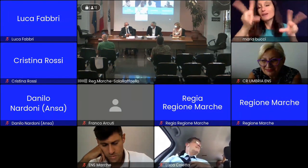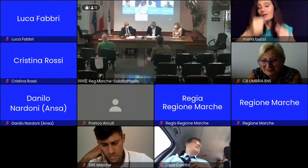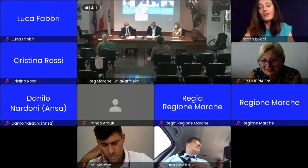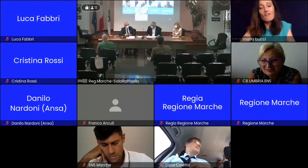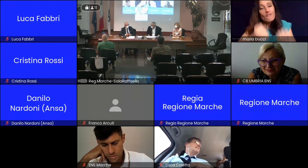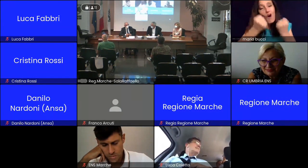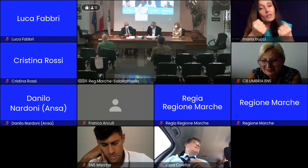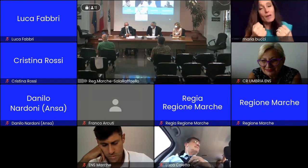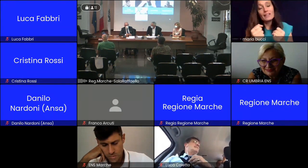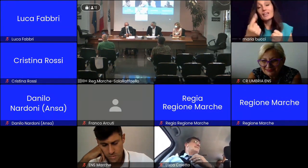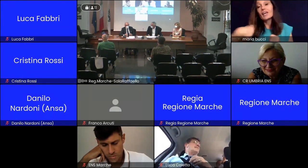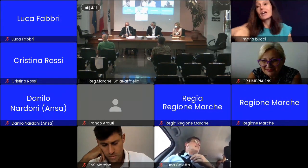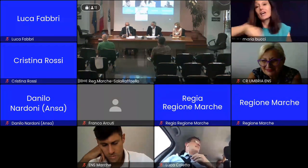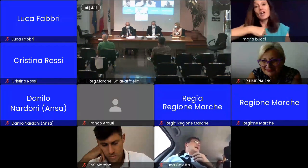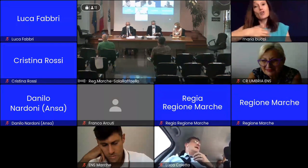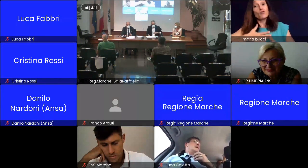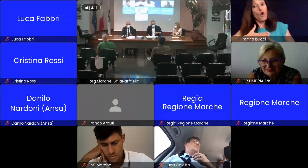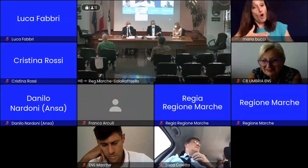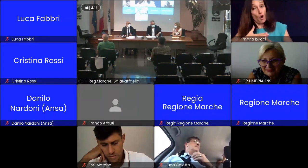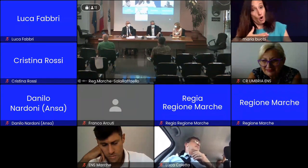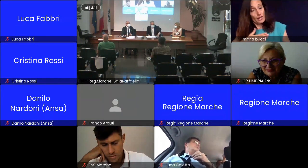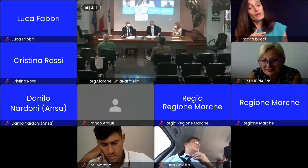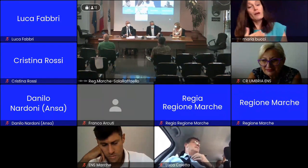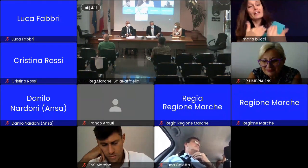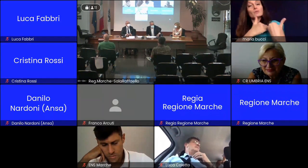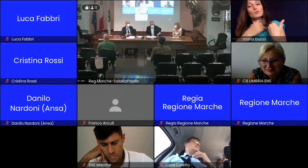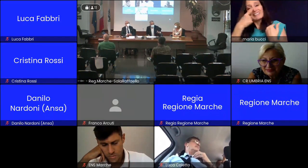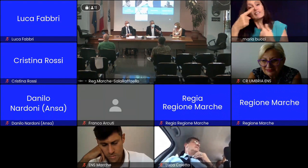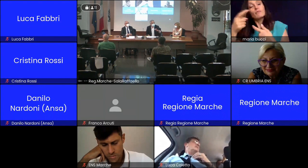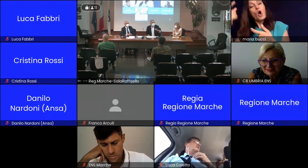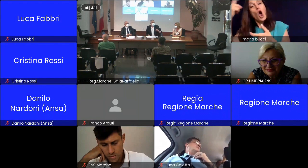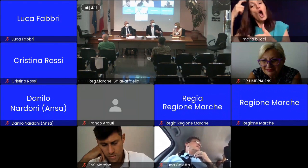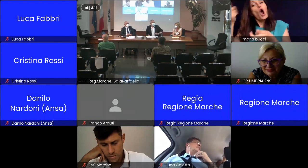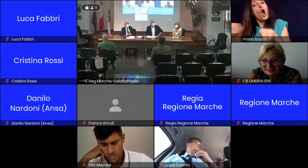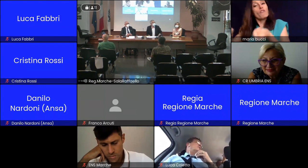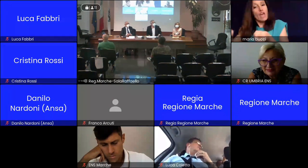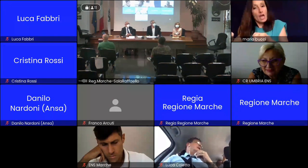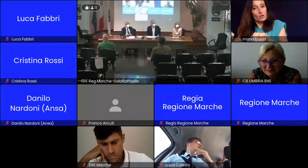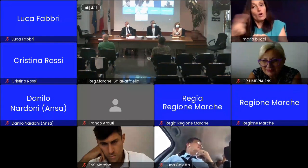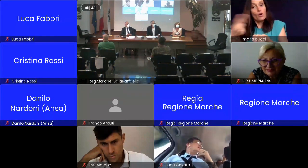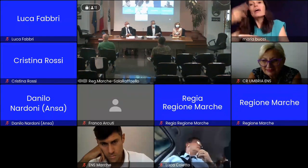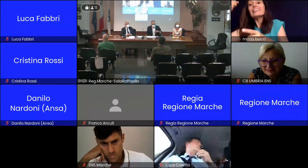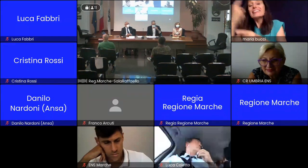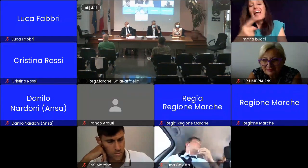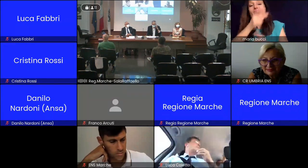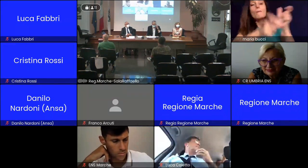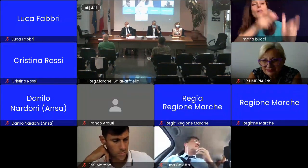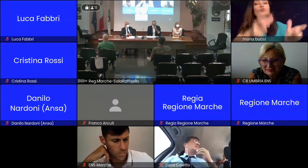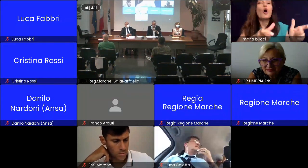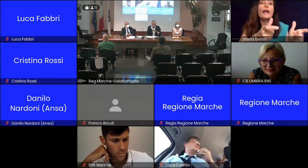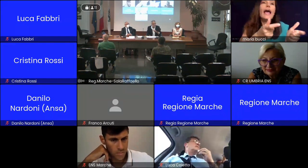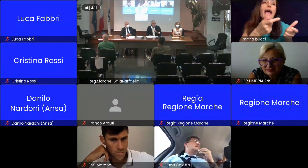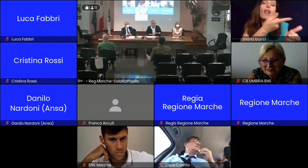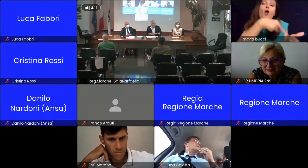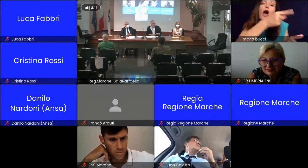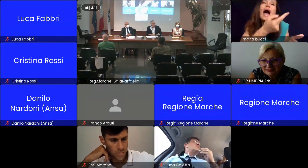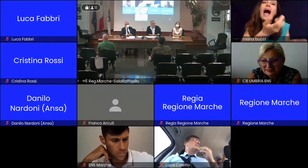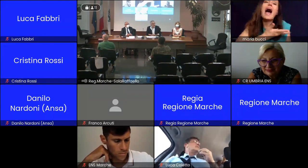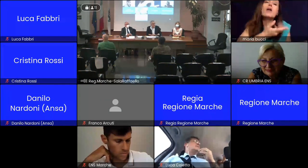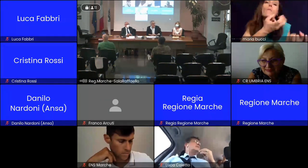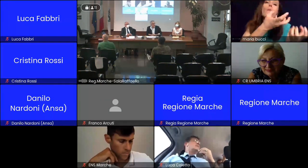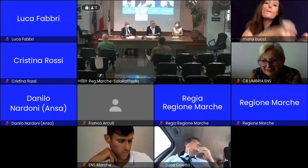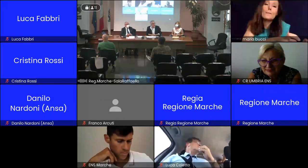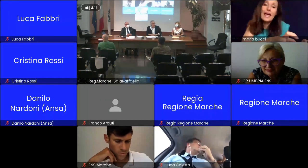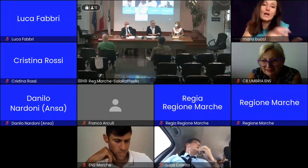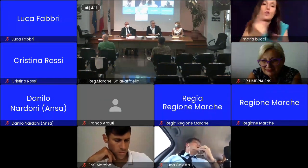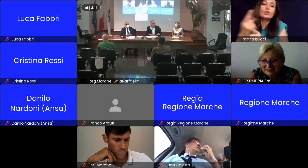di aiutare chi ha avuto di meno. Grazie. Bene, grazie a tutti. Chiudiamo qui la conferenza